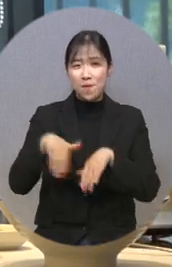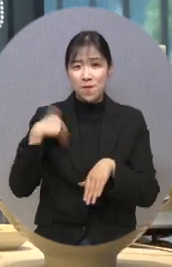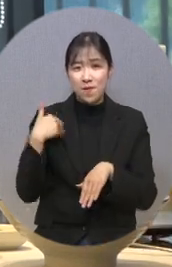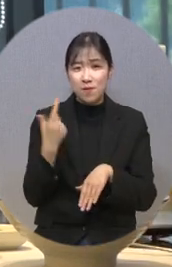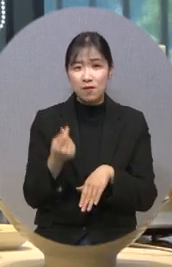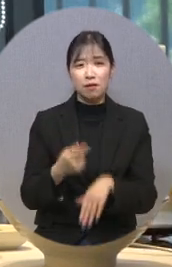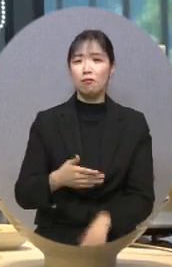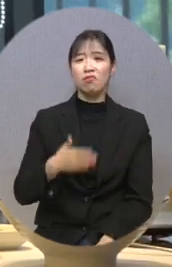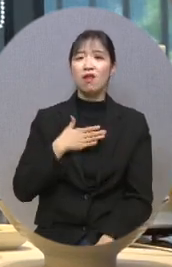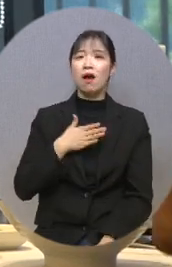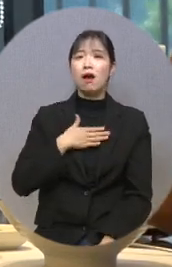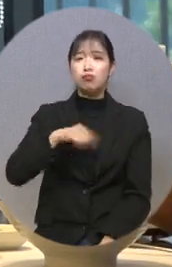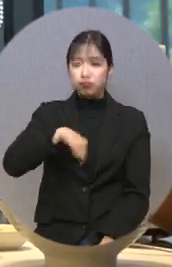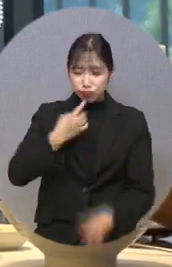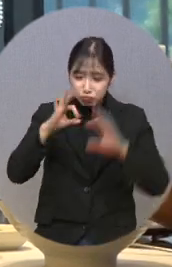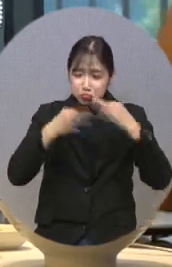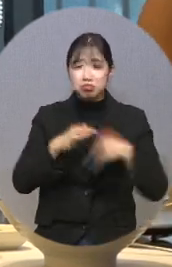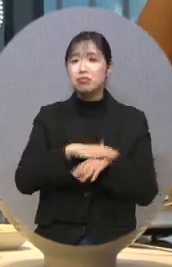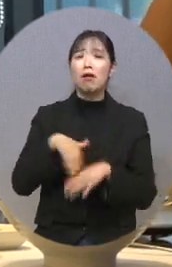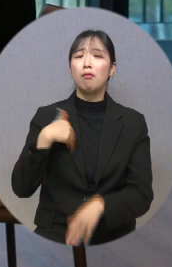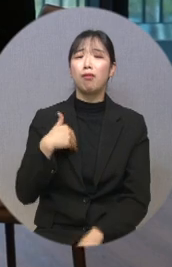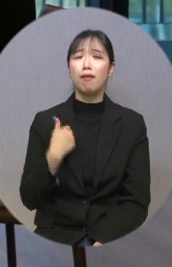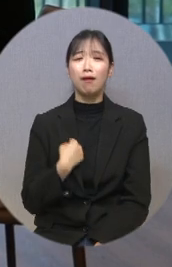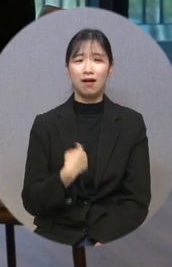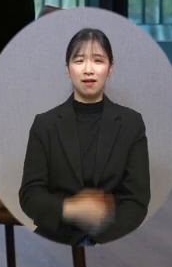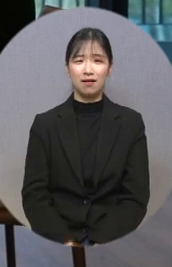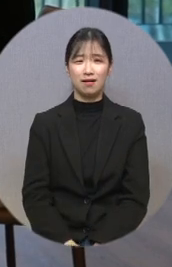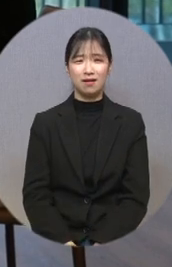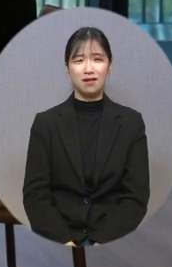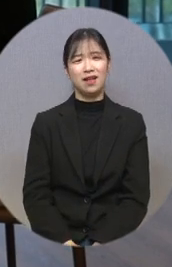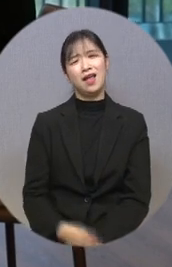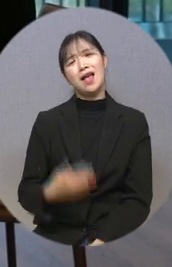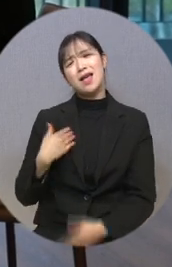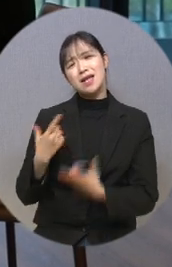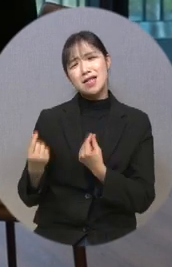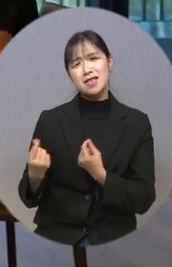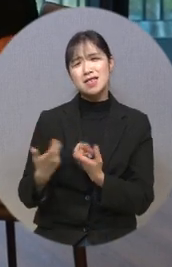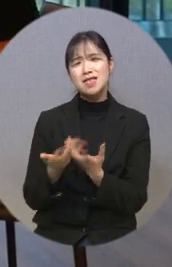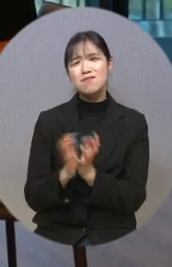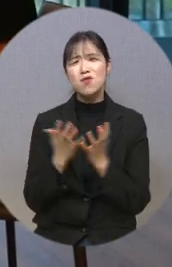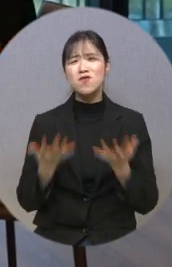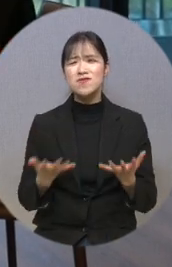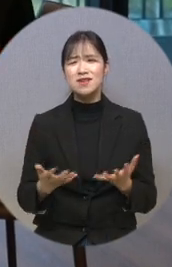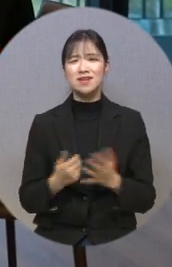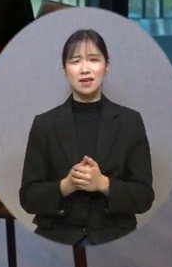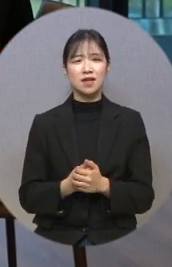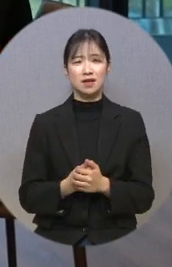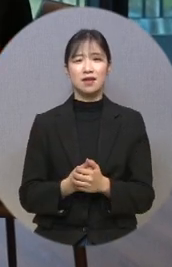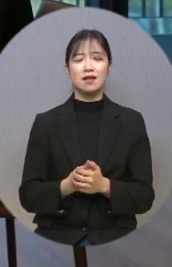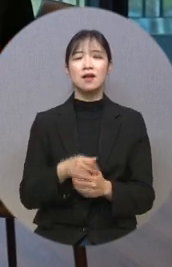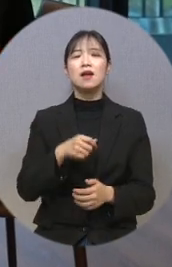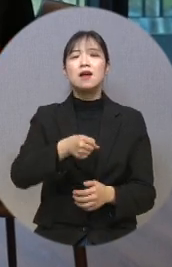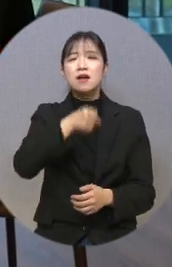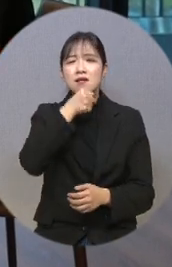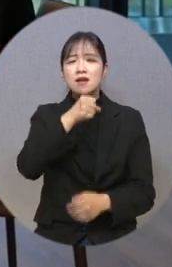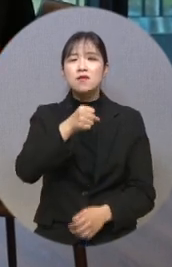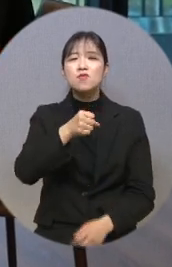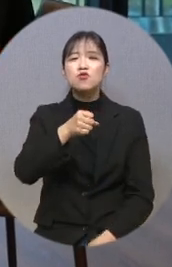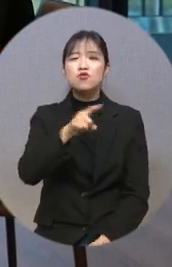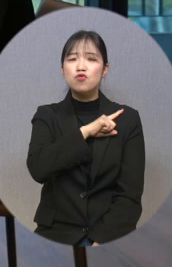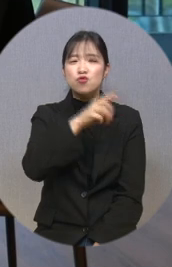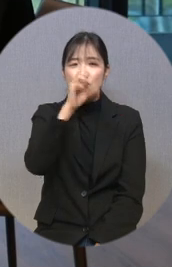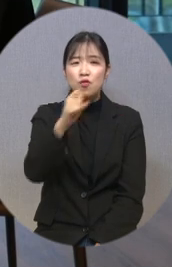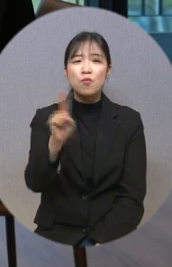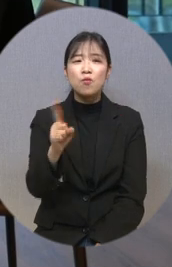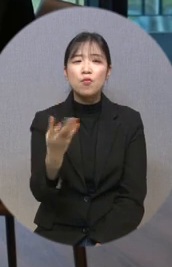나는 내 핸디를 모르겠어. 오빠 같은 팀인데 어떡하라고 지금. 아니, 근데 진짜 모르겠어. 야, 베스트 스코어. 베스트 스코어. 아,